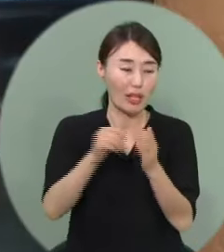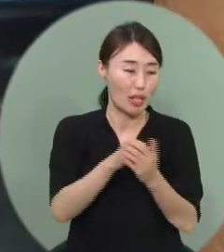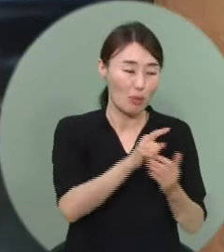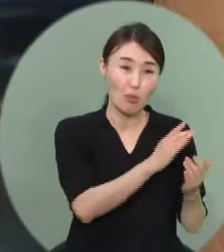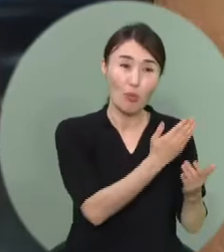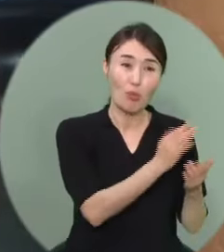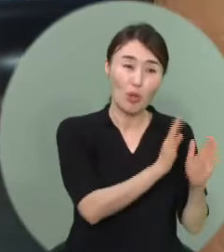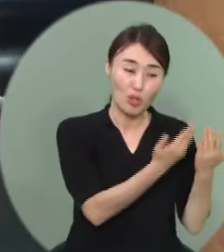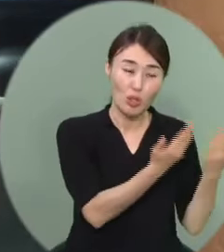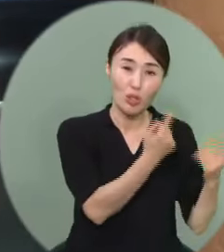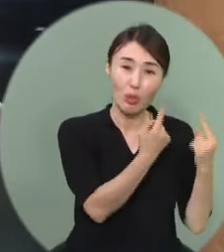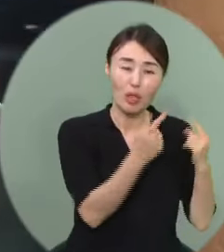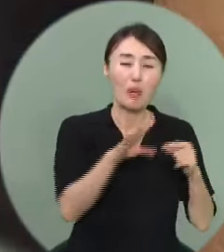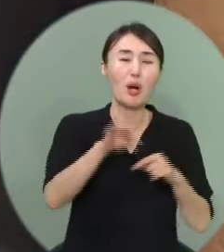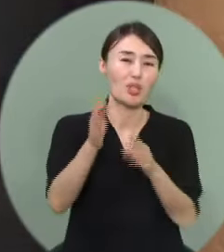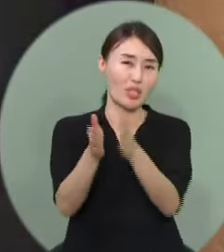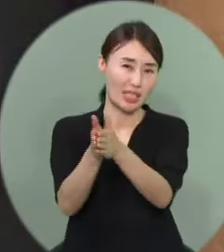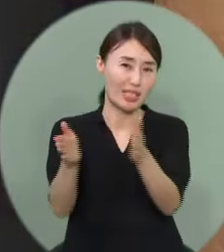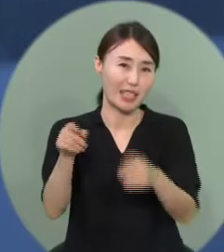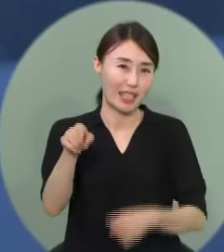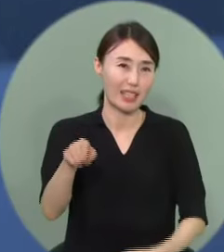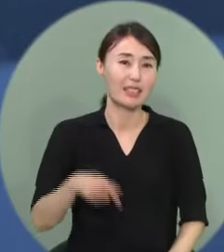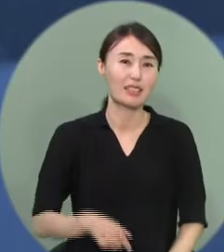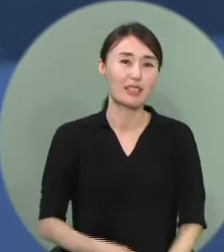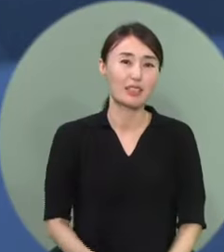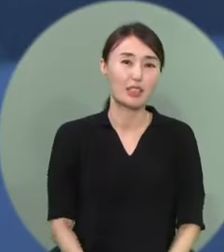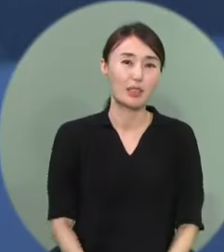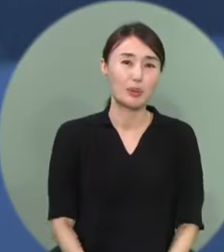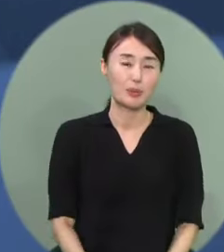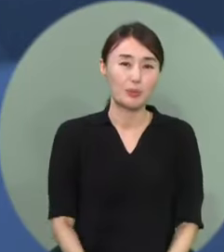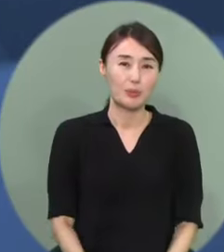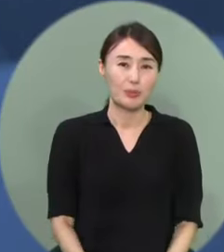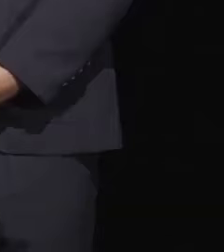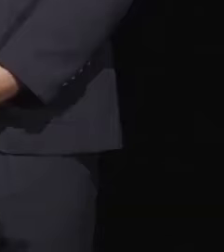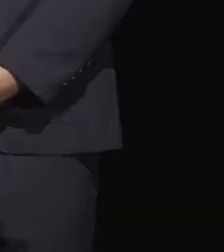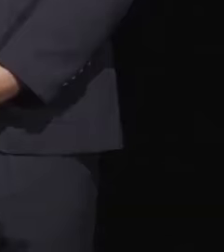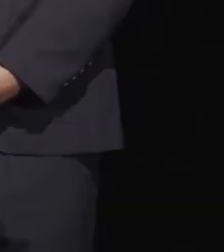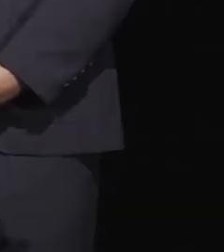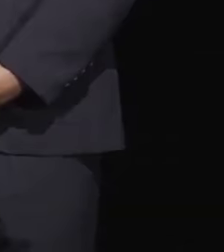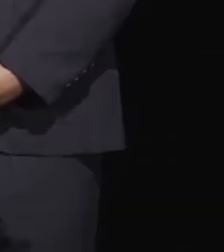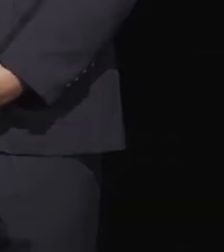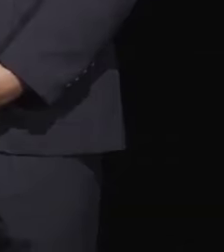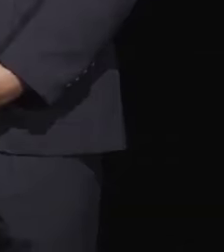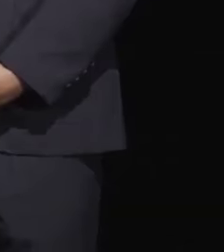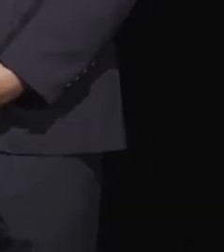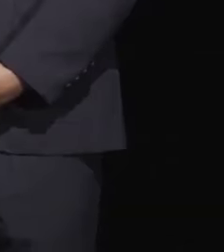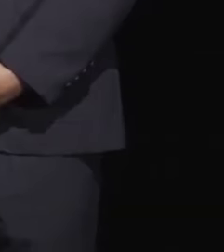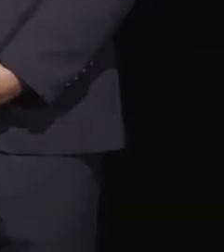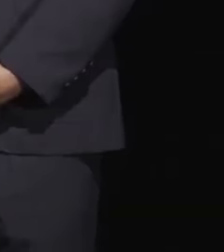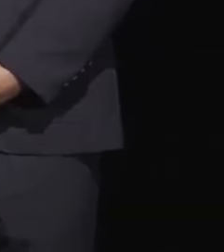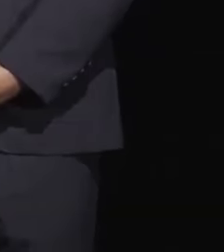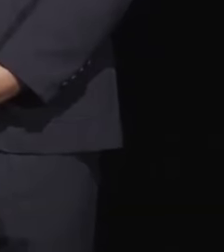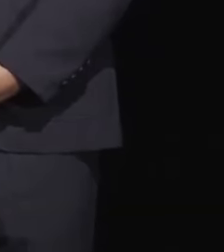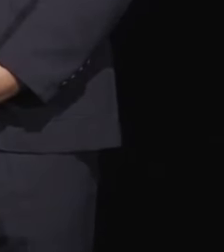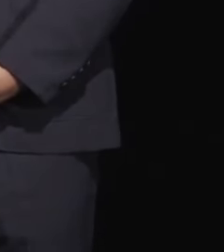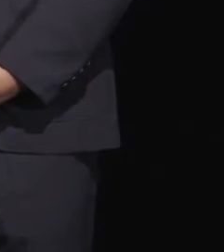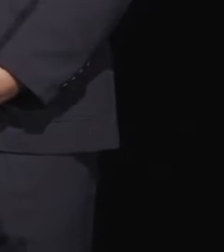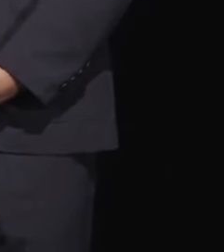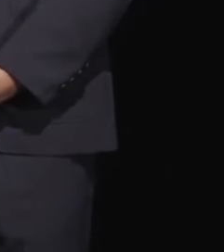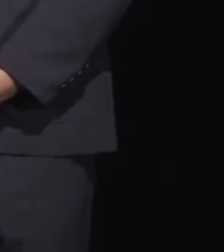본전시보다 한 걸음 먼저 시민들을 찾아갑니다. MBC 뉴스 박수인입니다. 언제